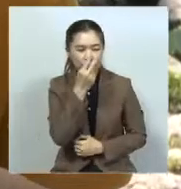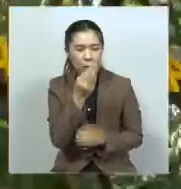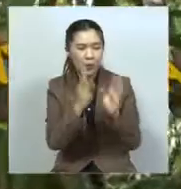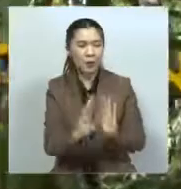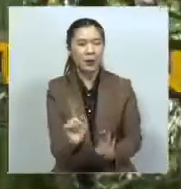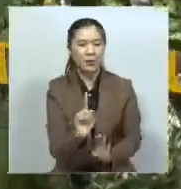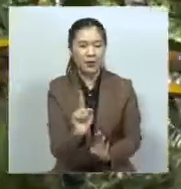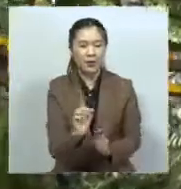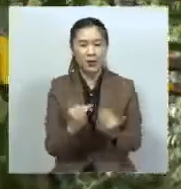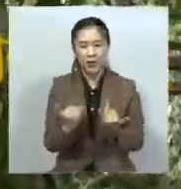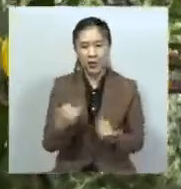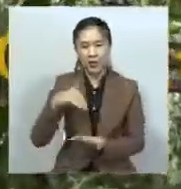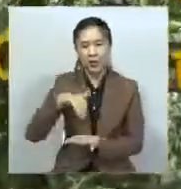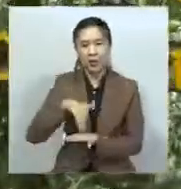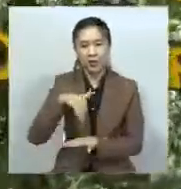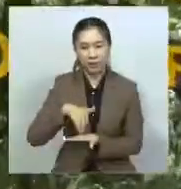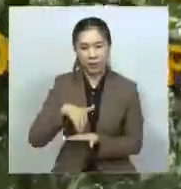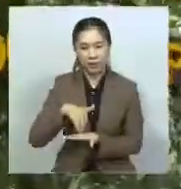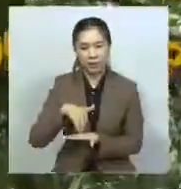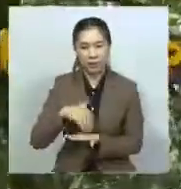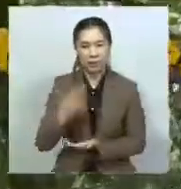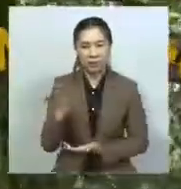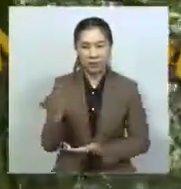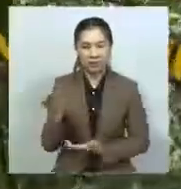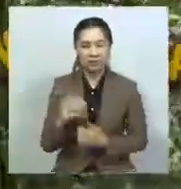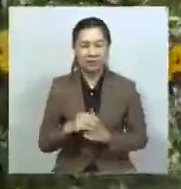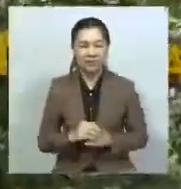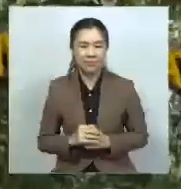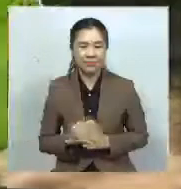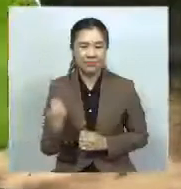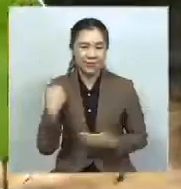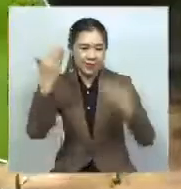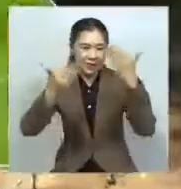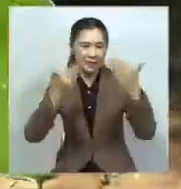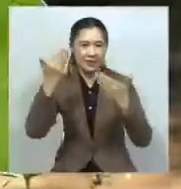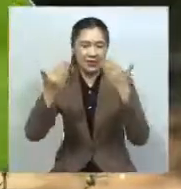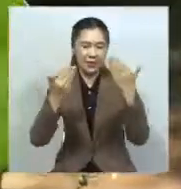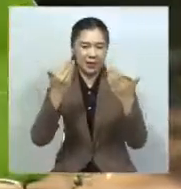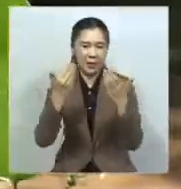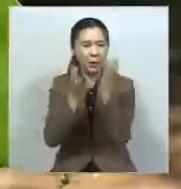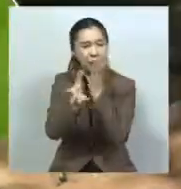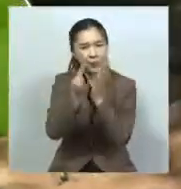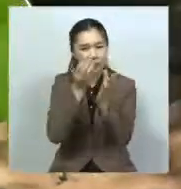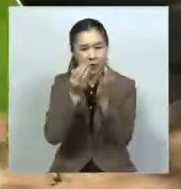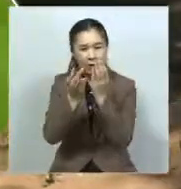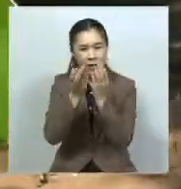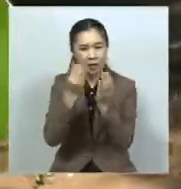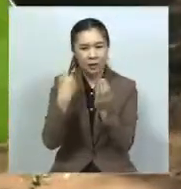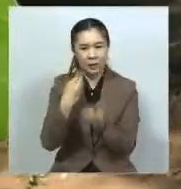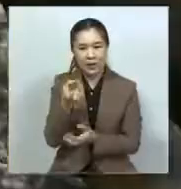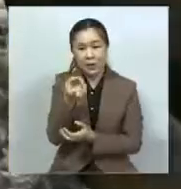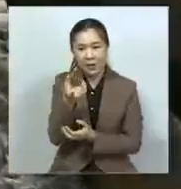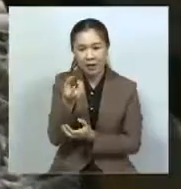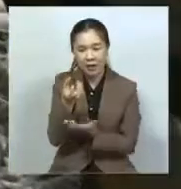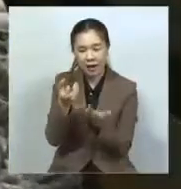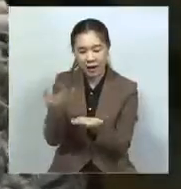นี้ตรงศูนย์บางหัวแรดนะคะในเขตเขาศกนะคะเขามีกิจกรรมที่ว่าเรียนรู้การห่อข้าวจากใบ